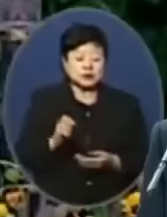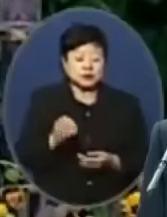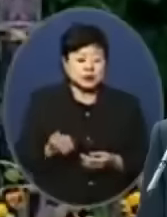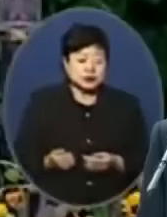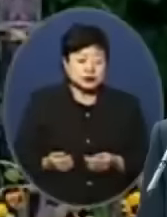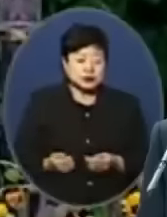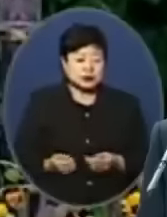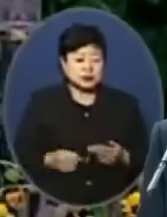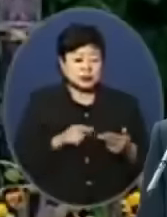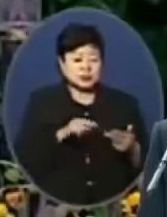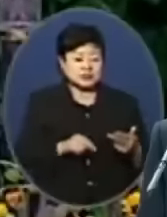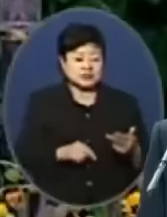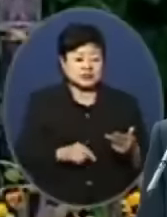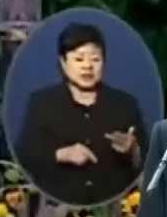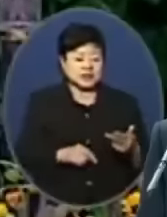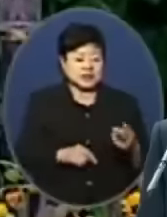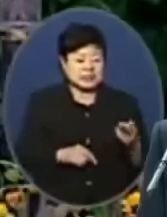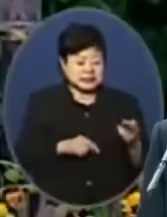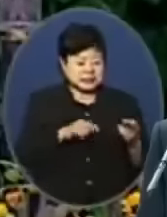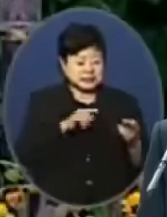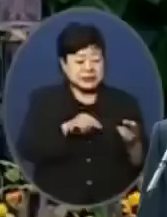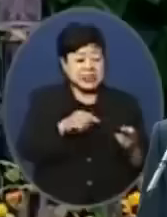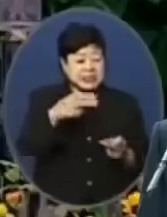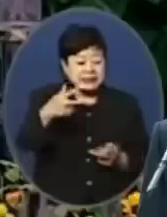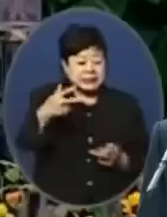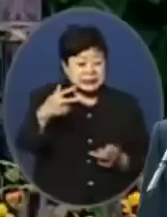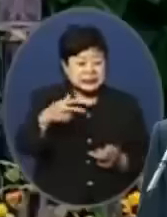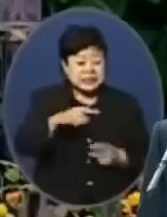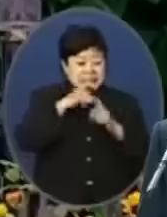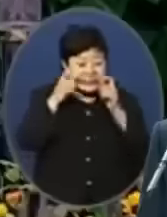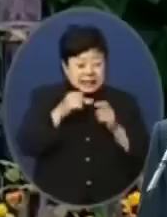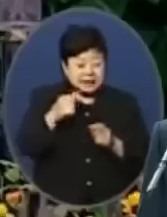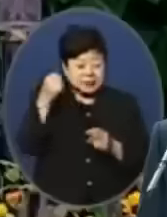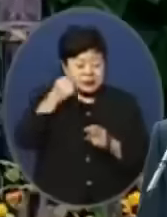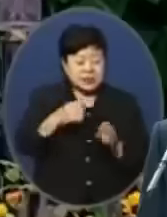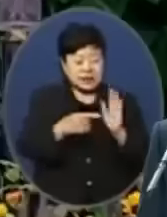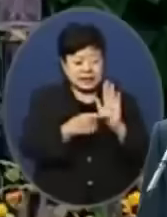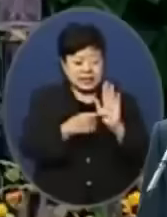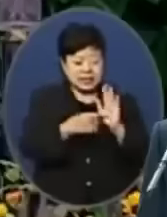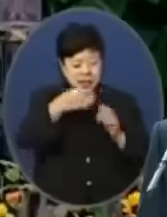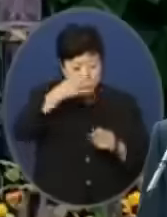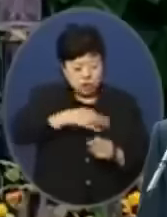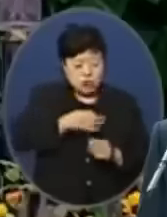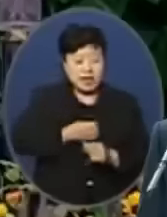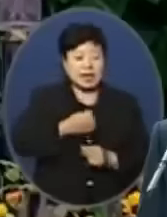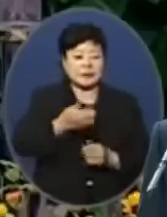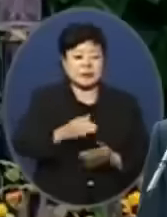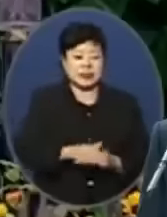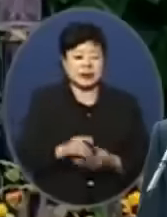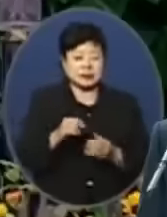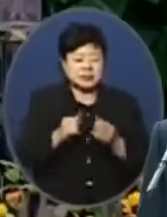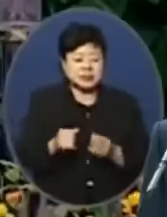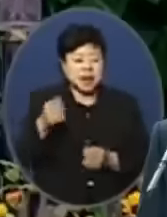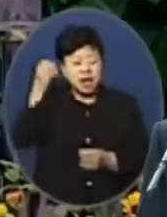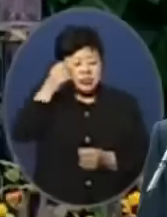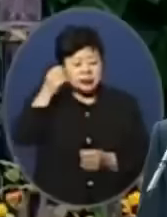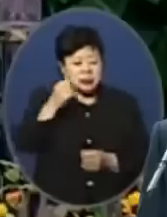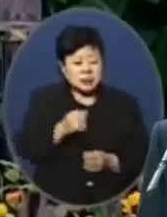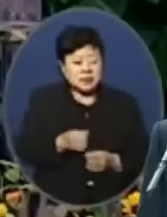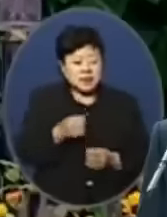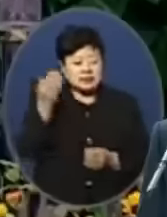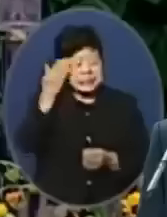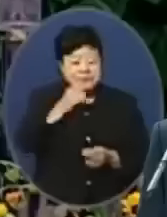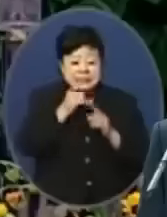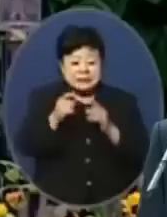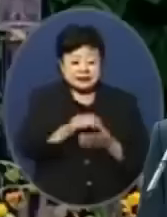7절로 9절에 보면 각 사람에게 성령의 나타내심을 유익하게 하려 하심이라. 어떤 사람에게는 성령으로